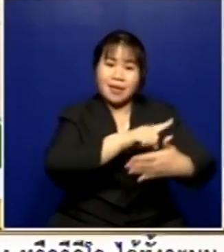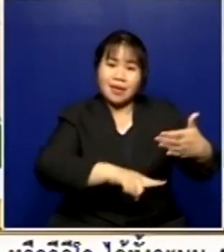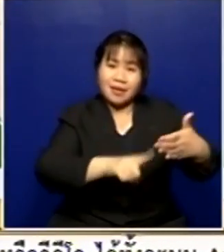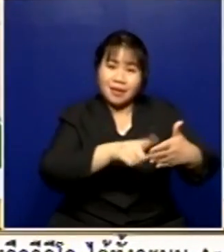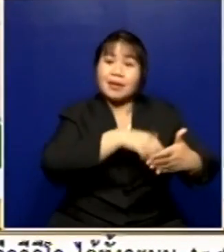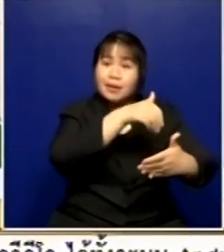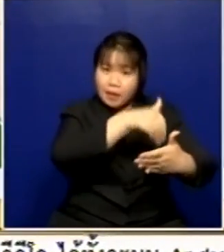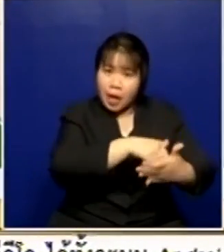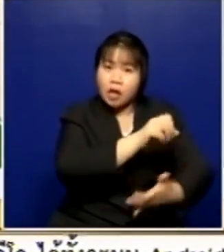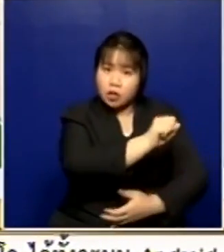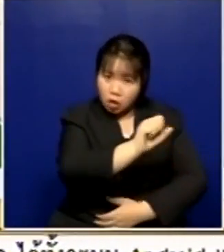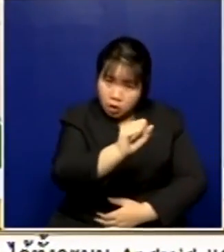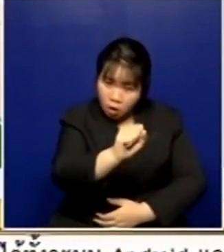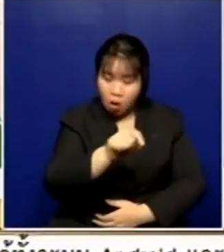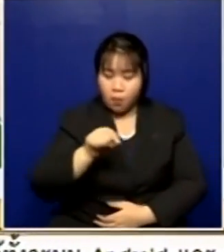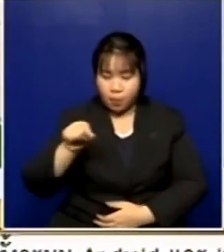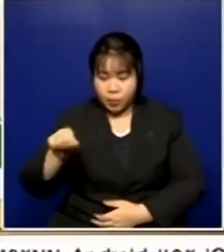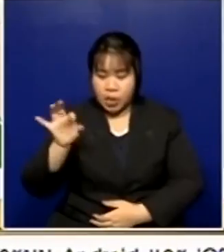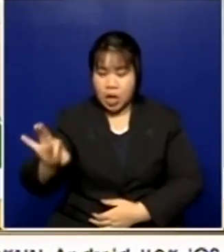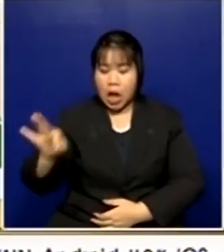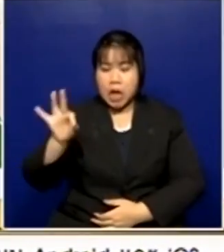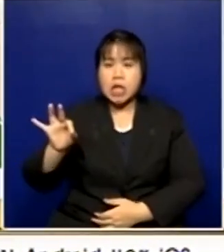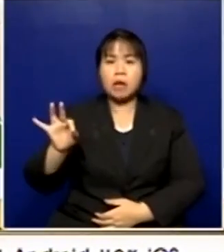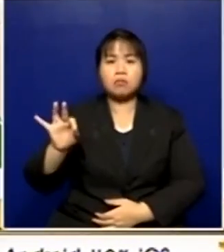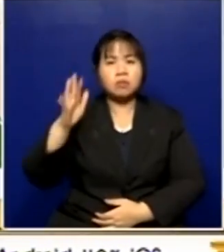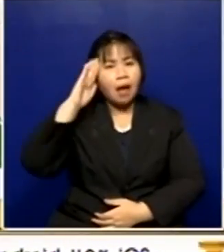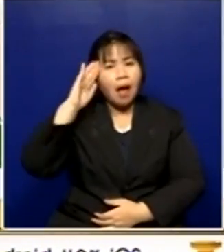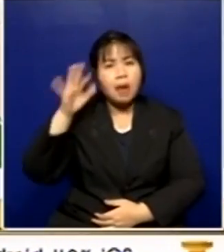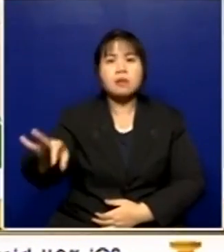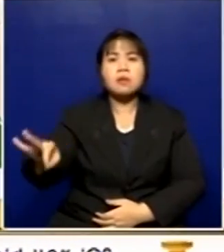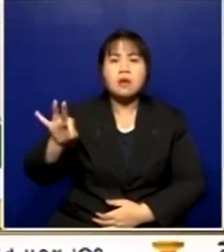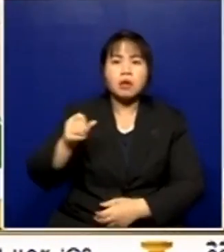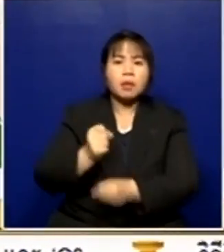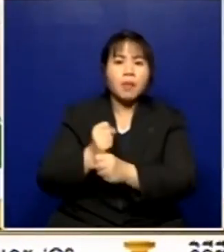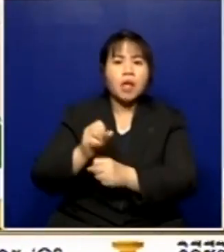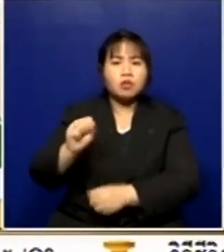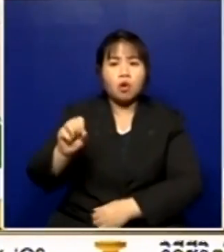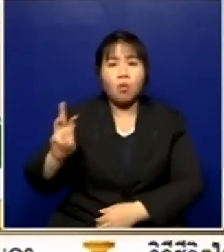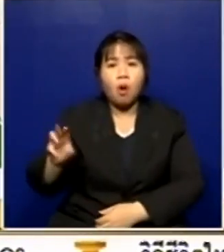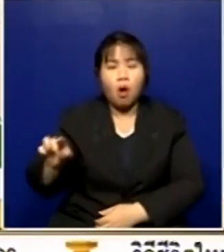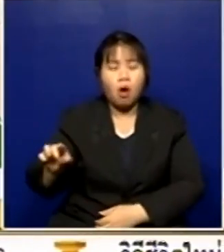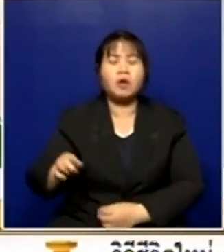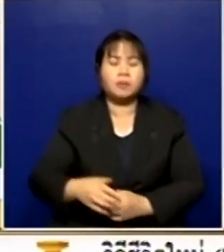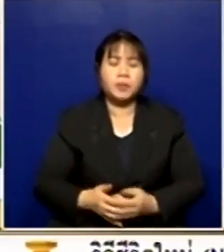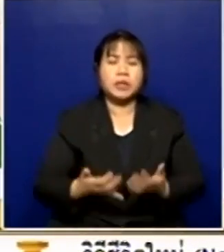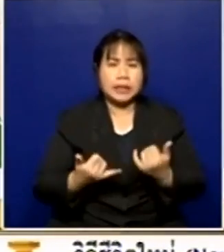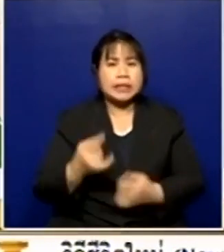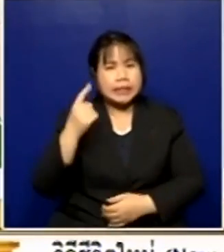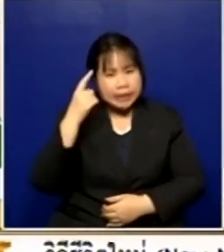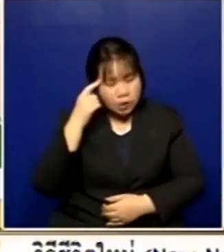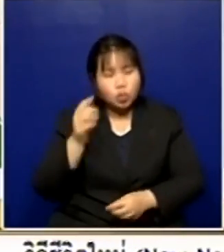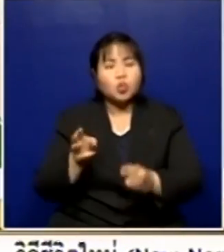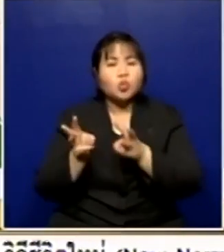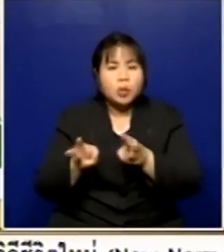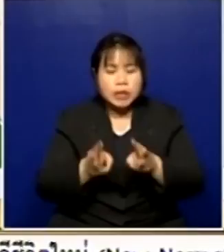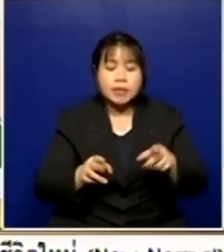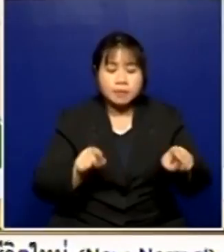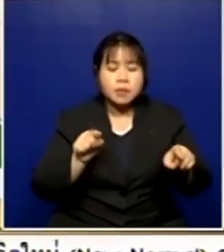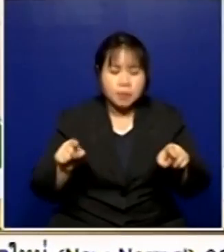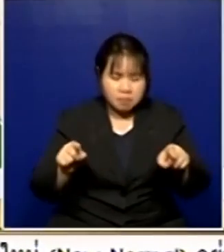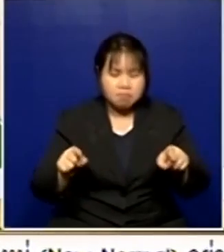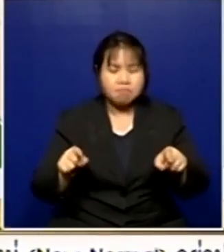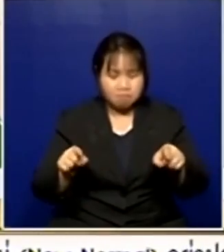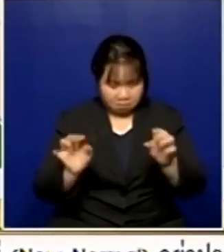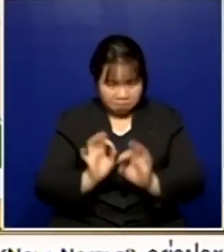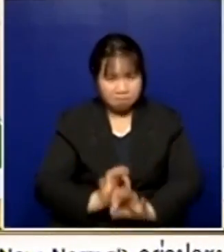หรือยินยอมที่จะให้ข้อช-ชเลือกมาทำหน้าที่ดิฉันเชื่อว่าชั้น 2วิถีทางนี้จำเป็น